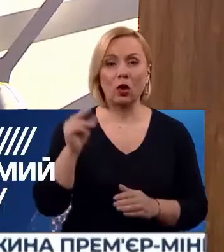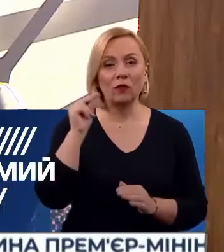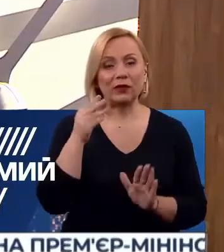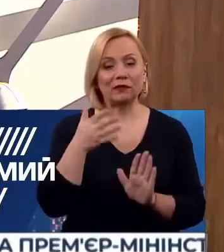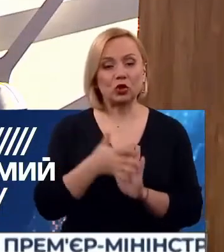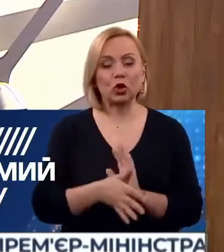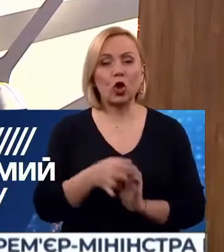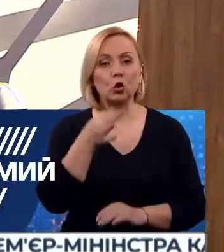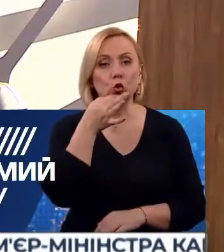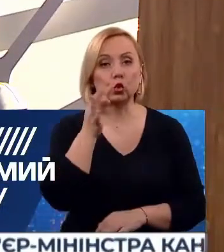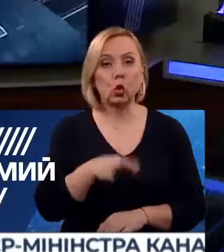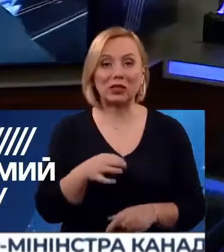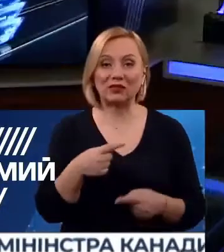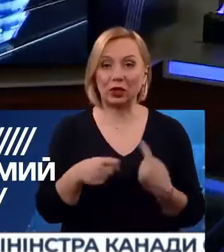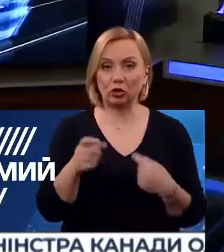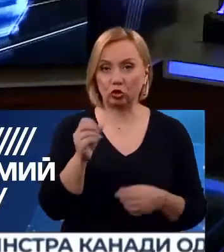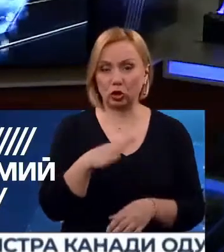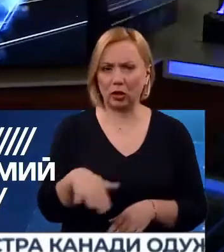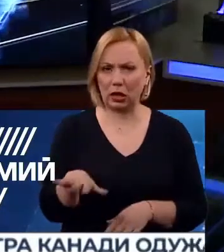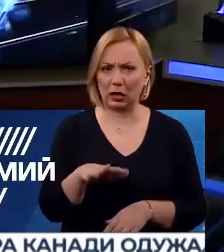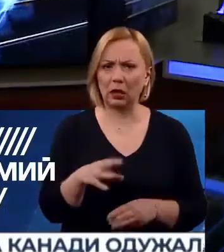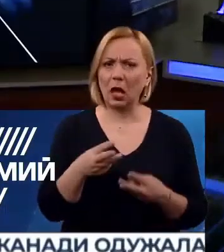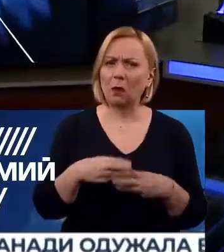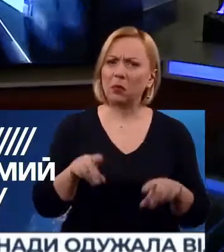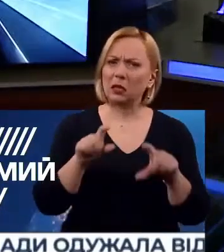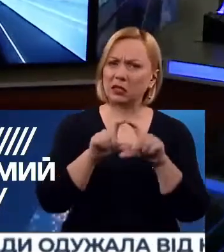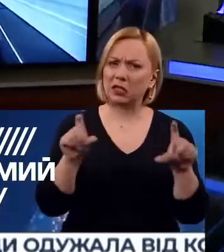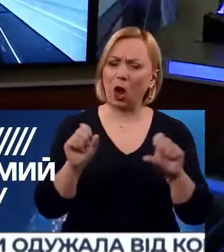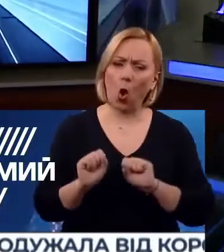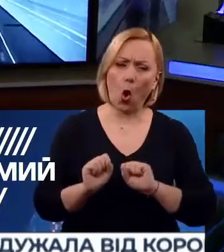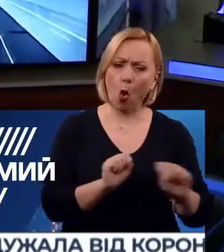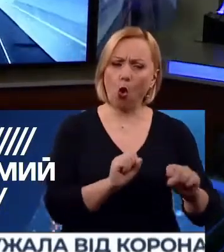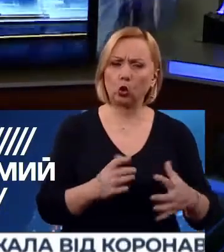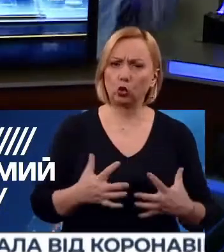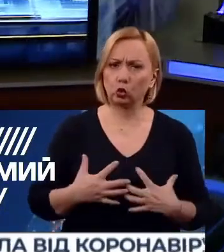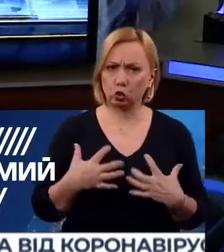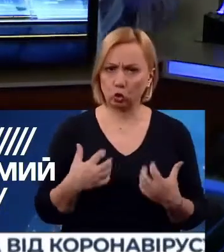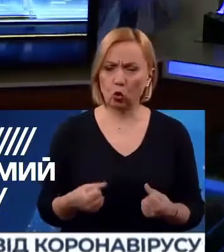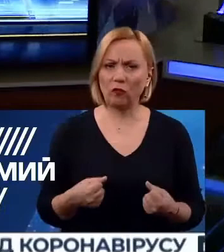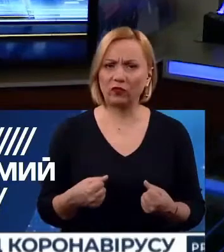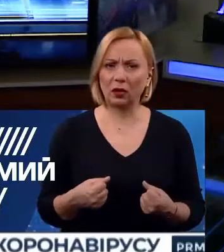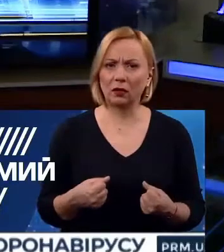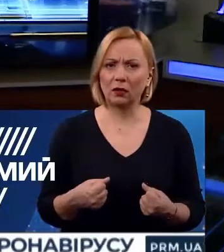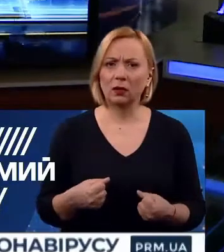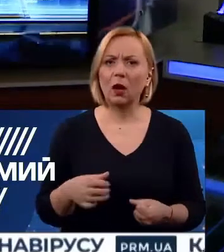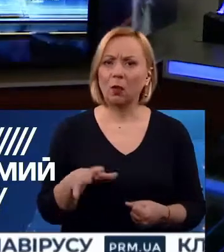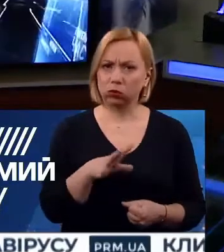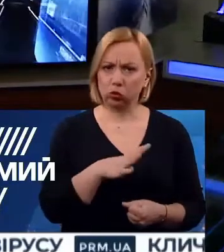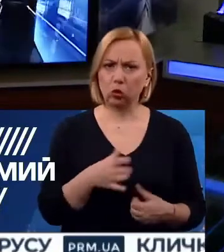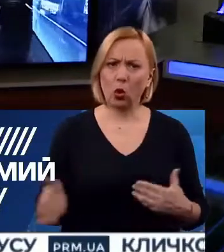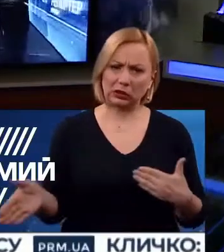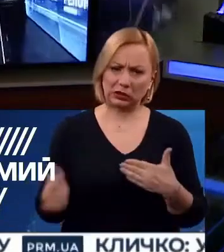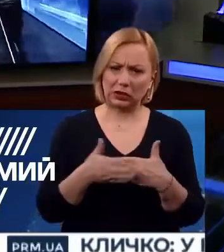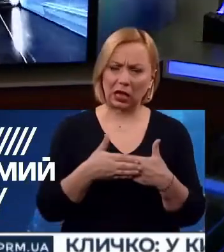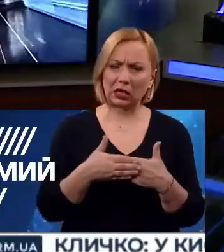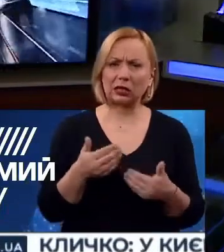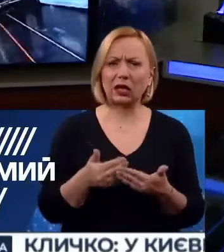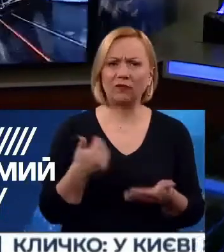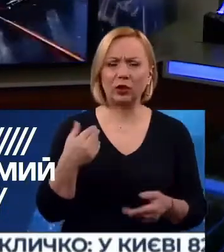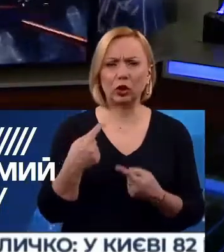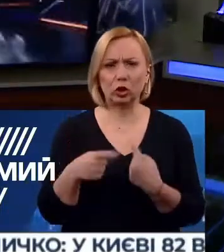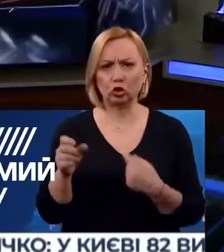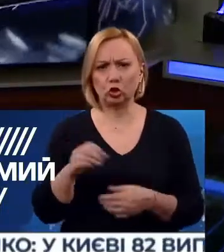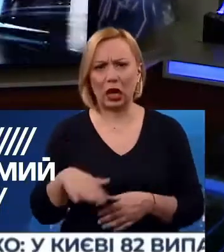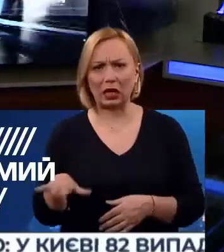інших країн. Скажіть, будь ласка, що в Міністерстві охорони здоров'я, Міністерство охорони здоров'я було закрите від інших країн і протоколів